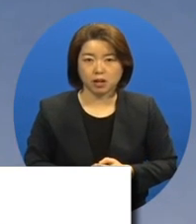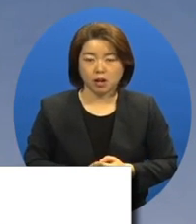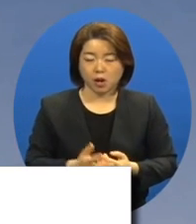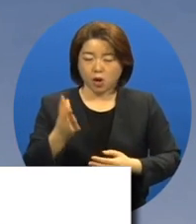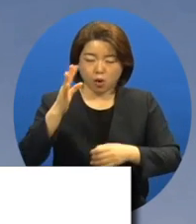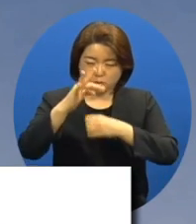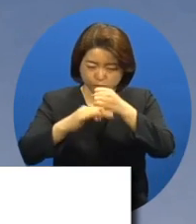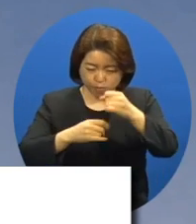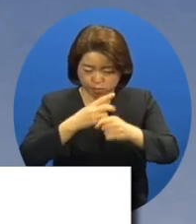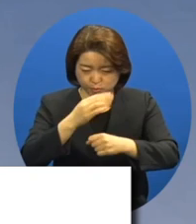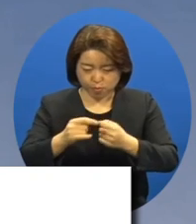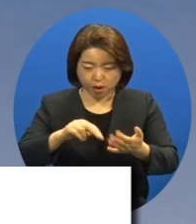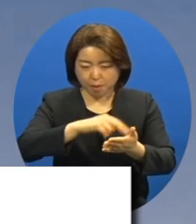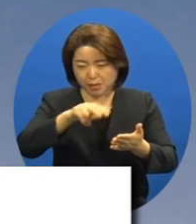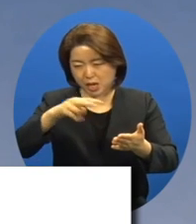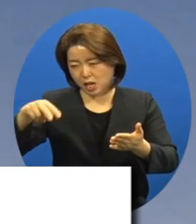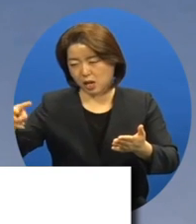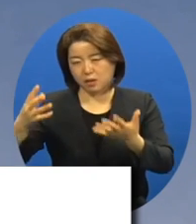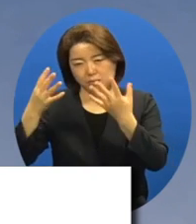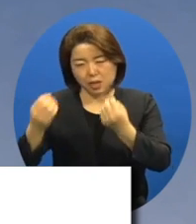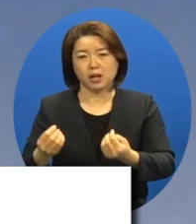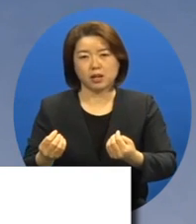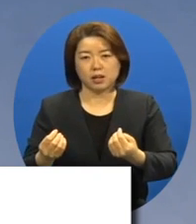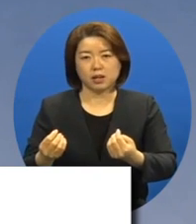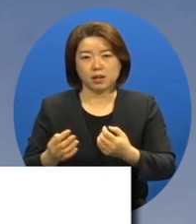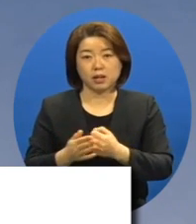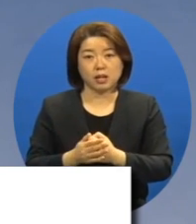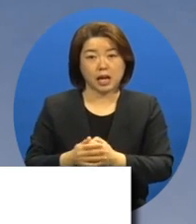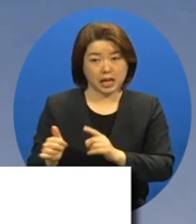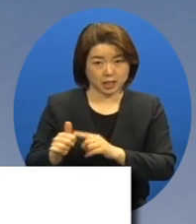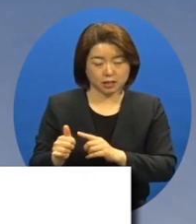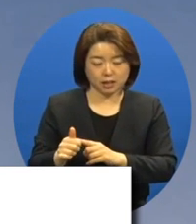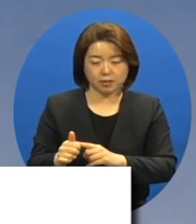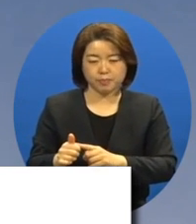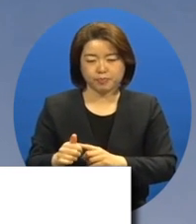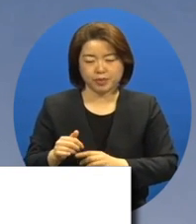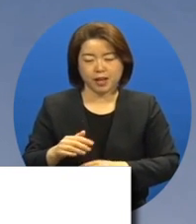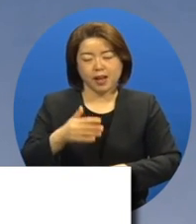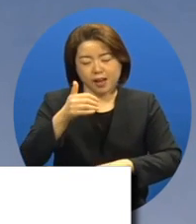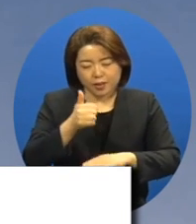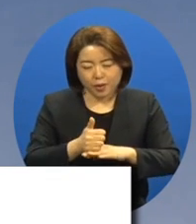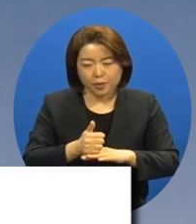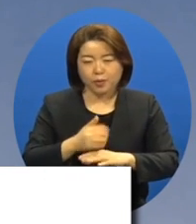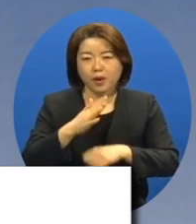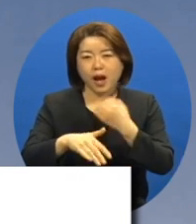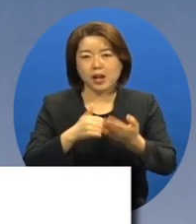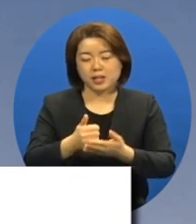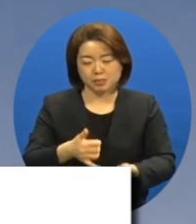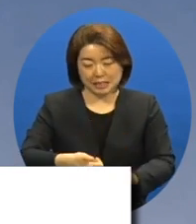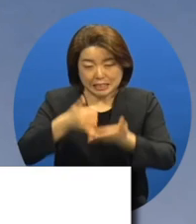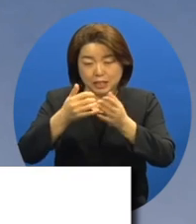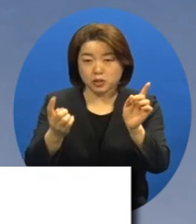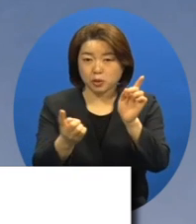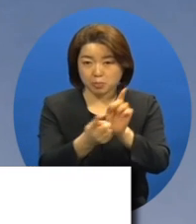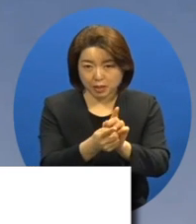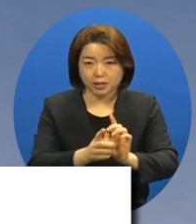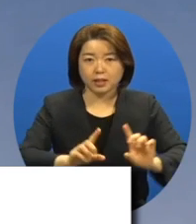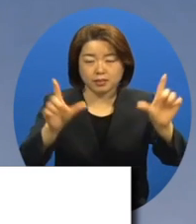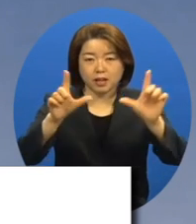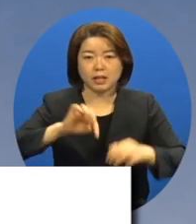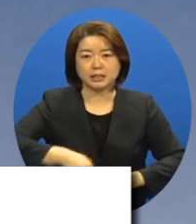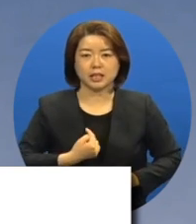동안에 방황을 했습니다 그리고 그가 인격적으로 주님을 만난 날 자기의 실상 을